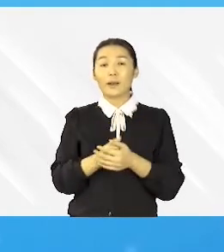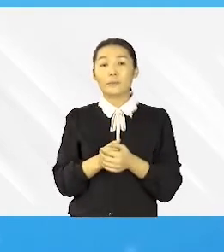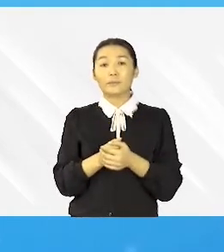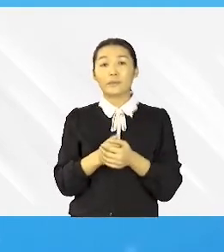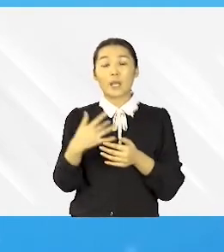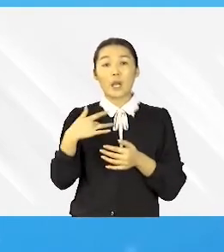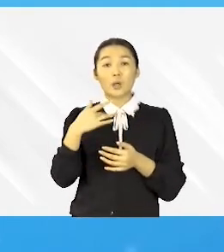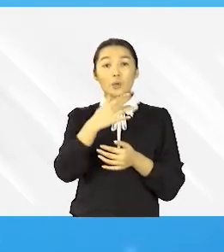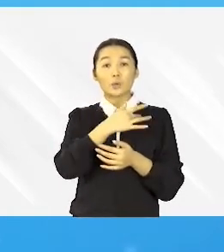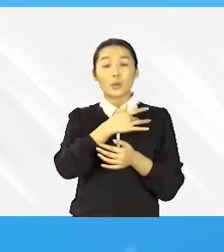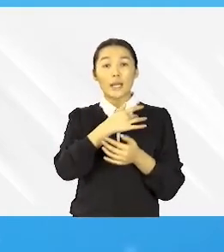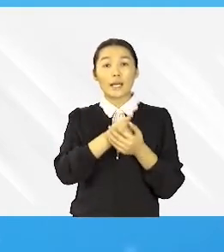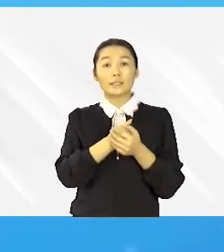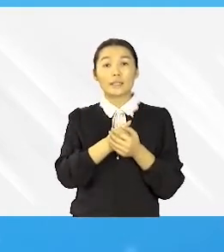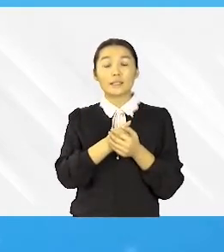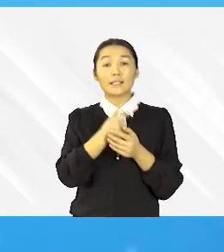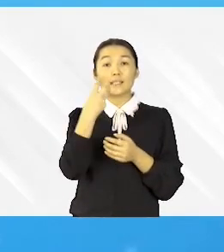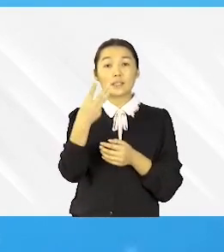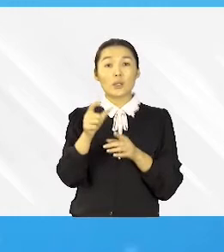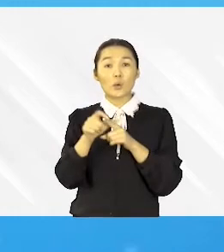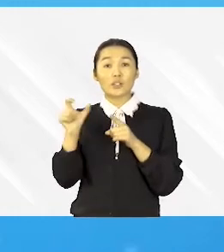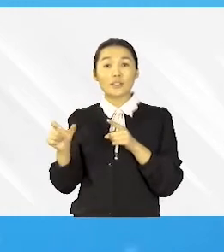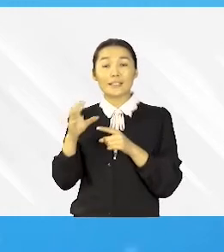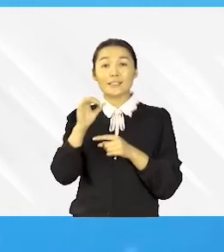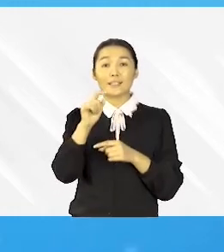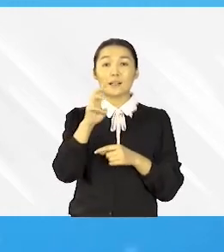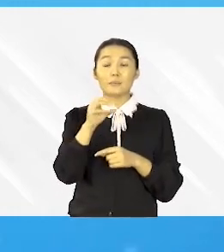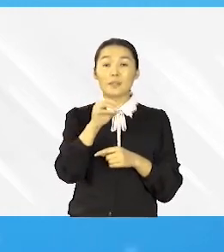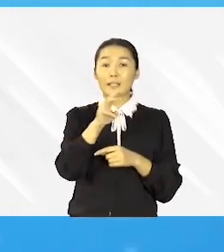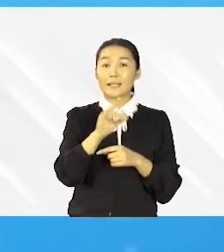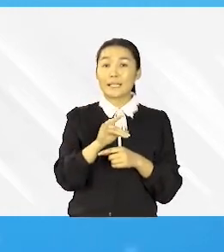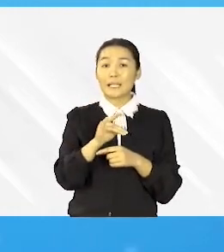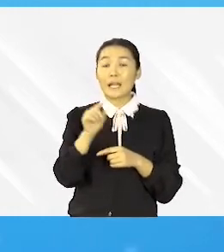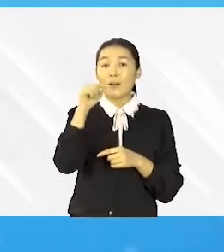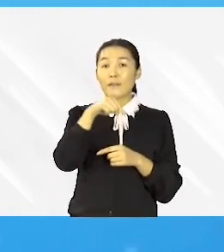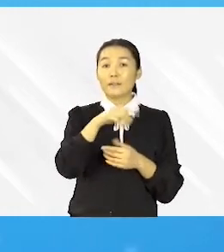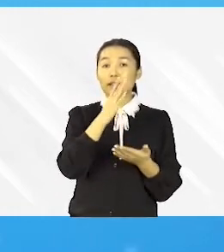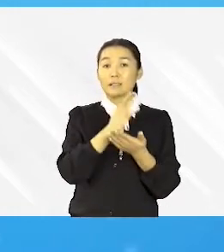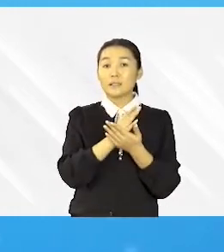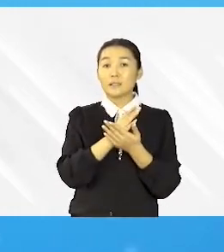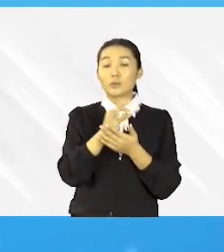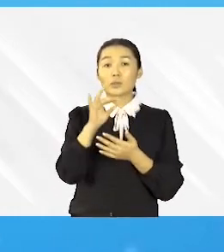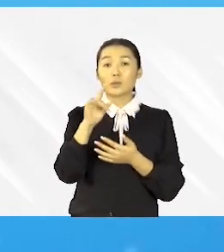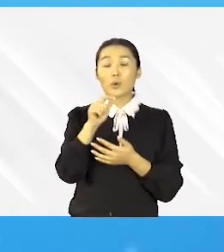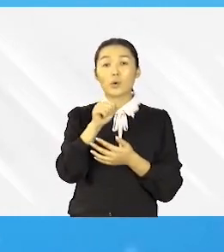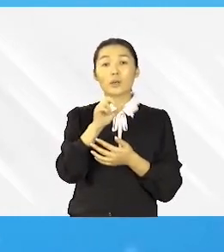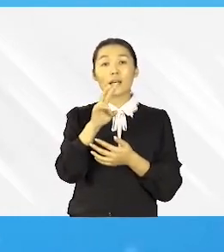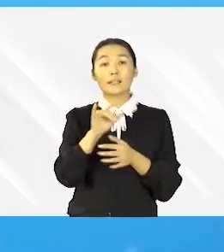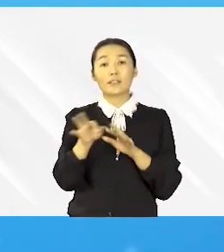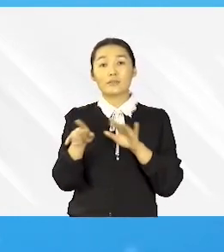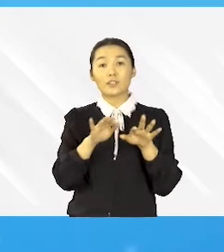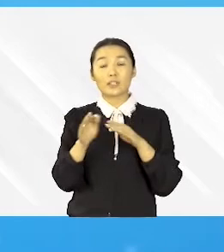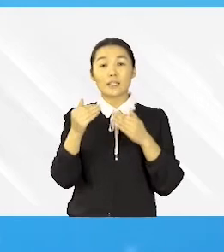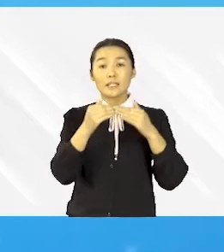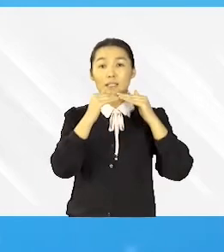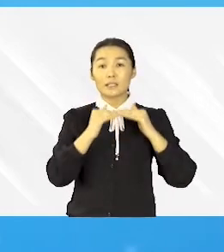Грудной отдел состоит из 3 частей, сегментов. В них сосредоточены органы движения. Снизу к